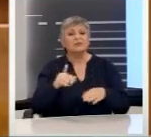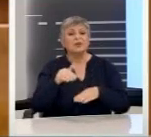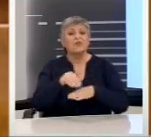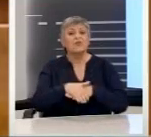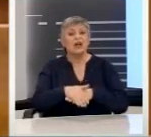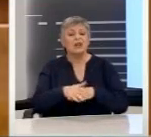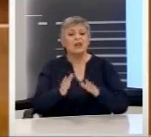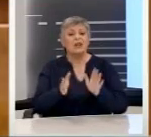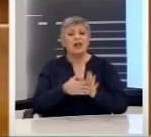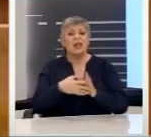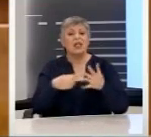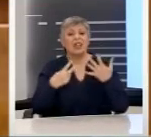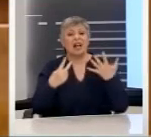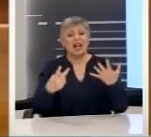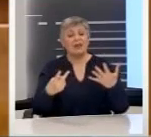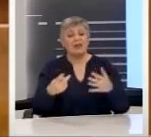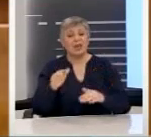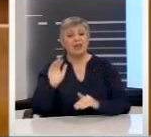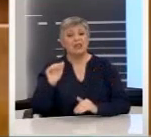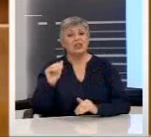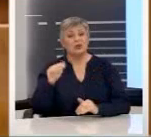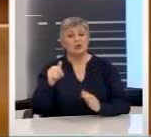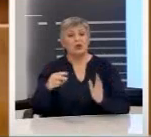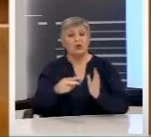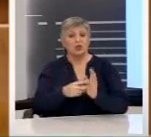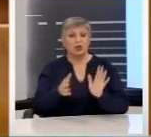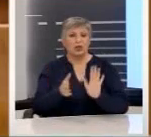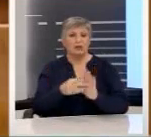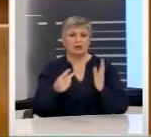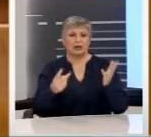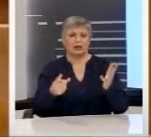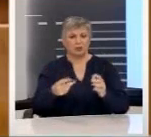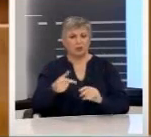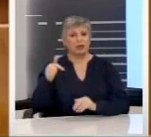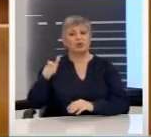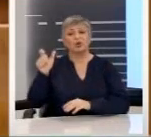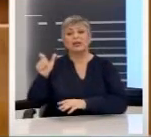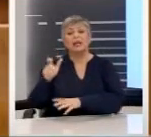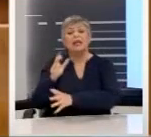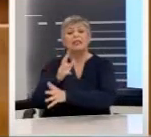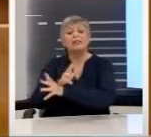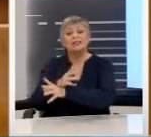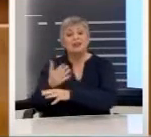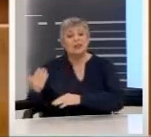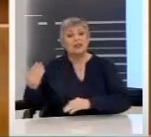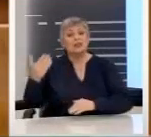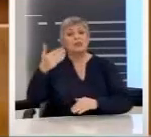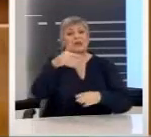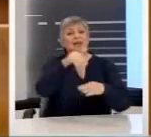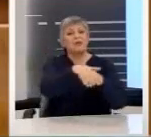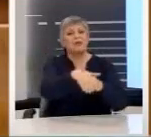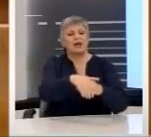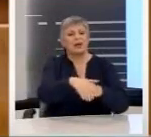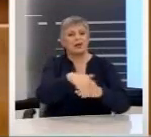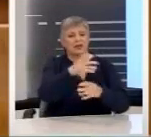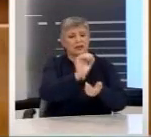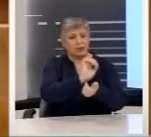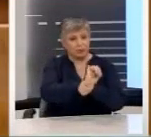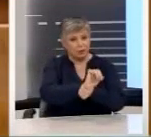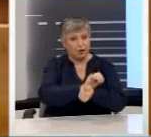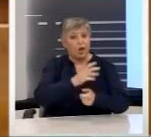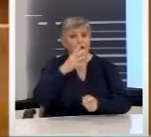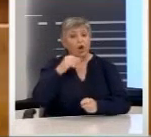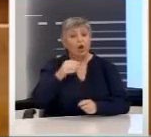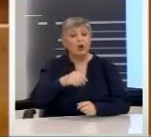2017. Όταν η εισαγγελέα κυρία Τζίβα επισκέφθηκε τον Γιαννουσάκη στη φυλακή, γιατί λέτε, λέει το πόρισμα, διότι ο ισοβήτης